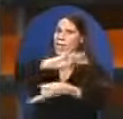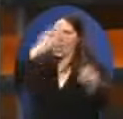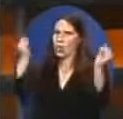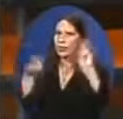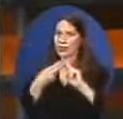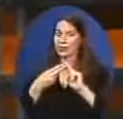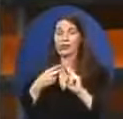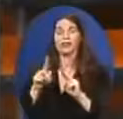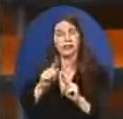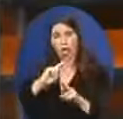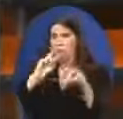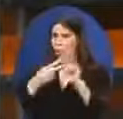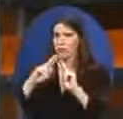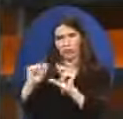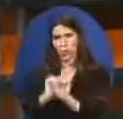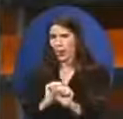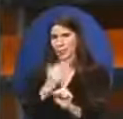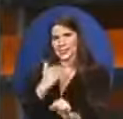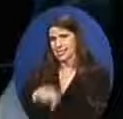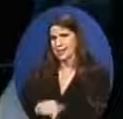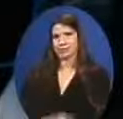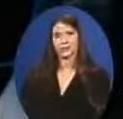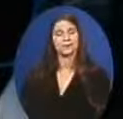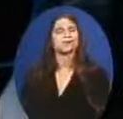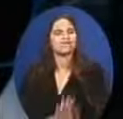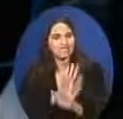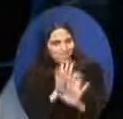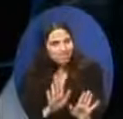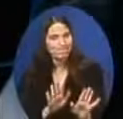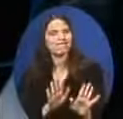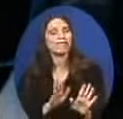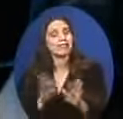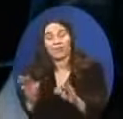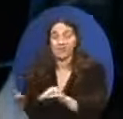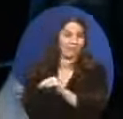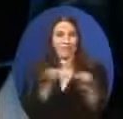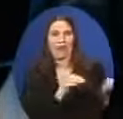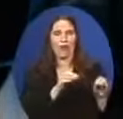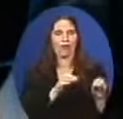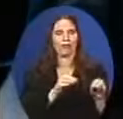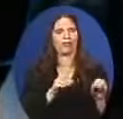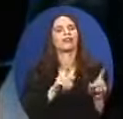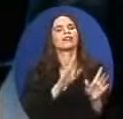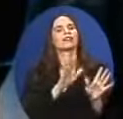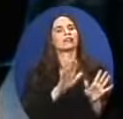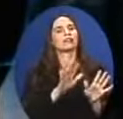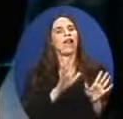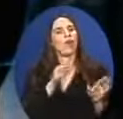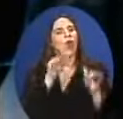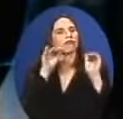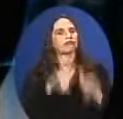עד כמה העולם תומך בגישה הישראלית. אנחנו נחתוך במעבר חד, כמו שאומרים, מהאיראנים